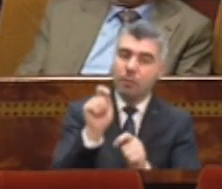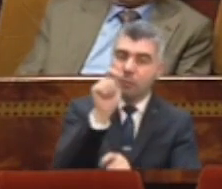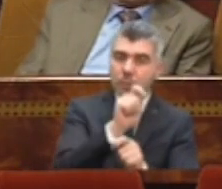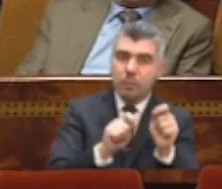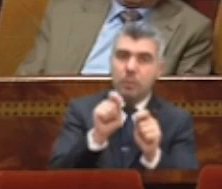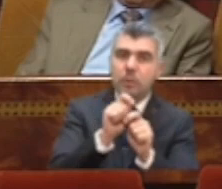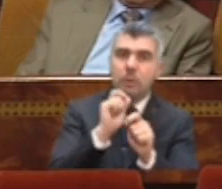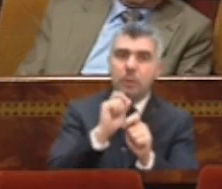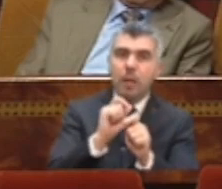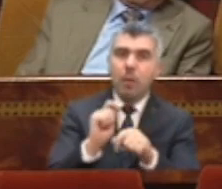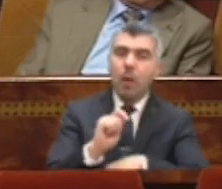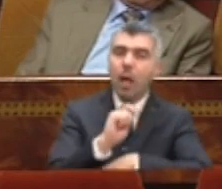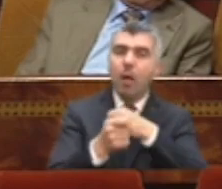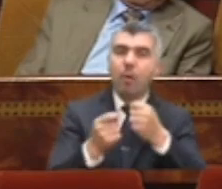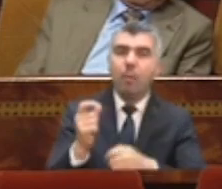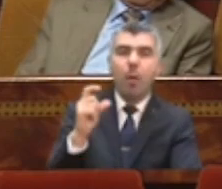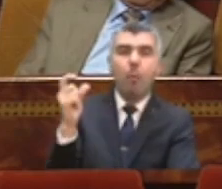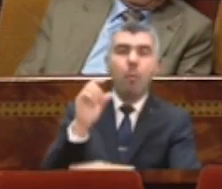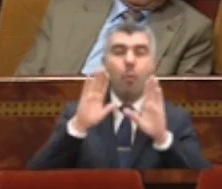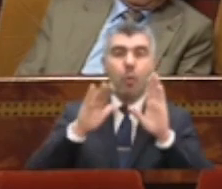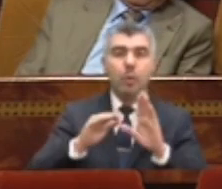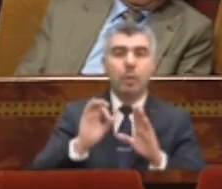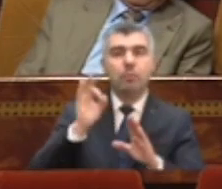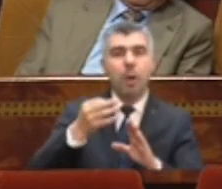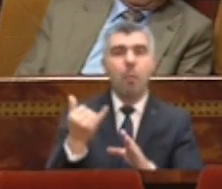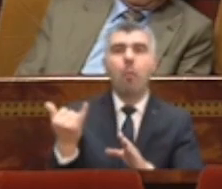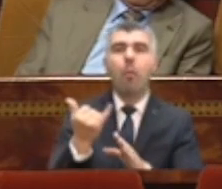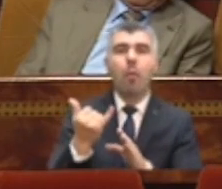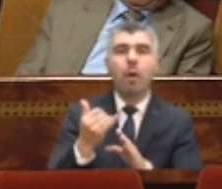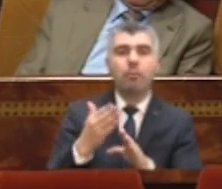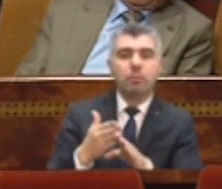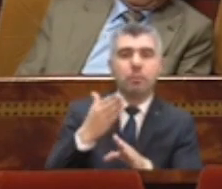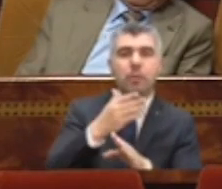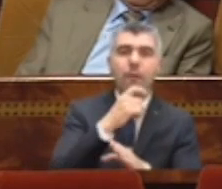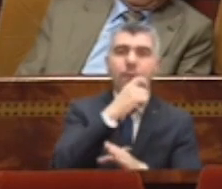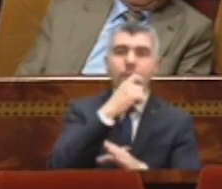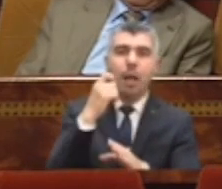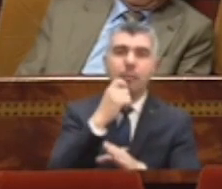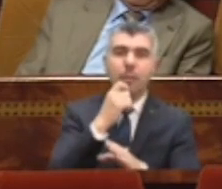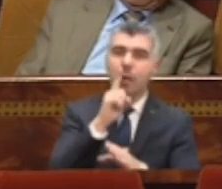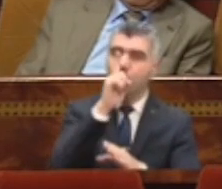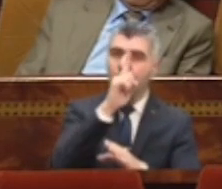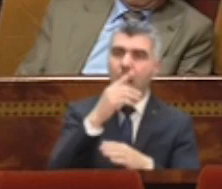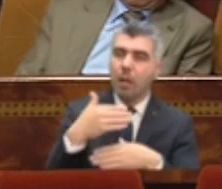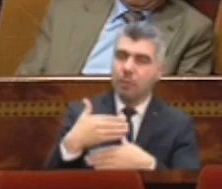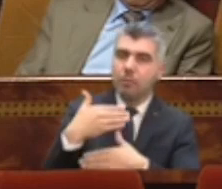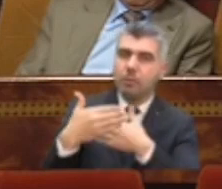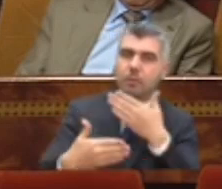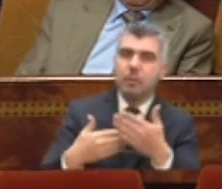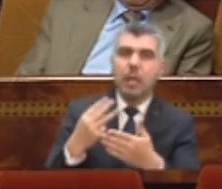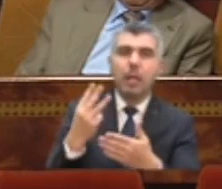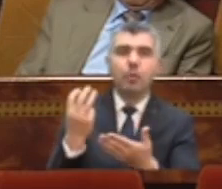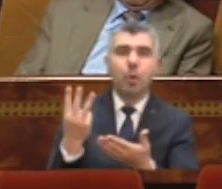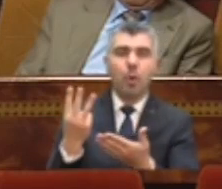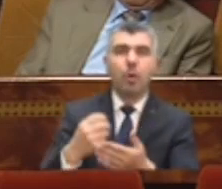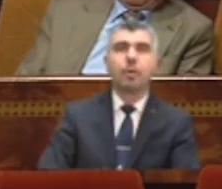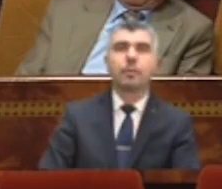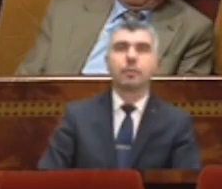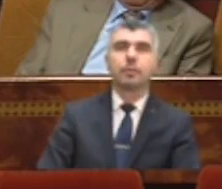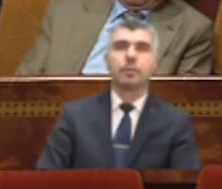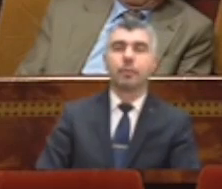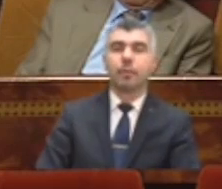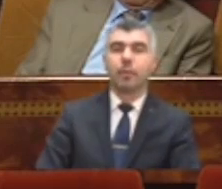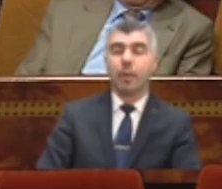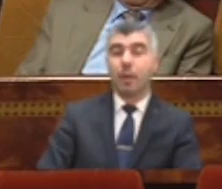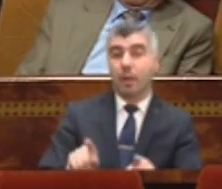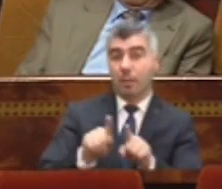بالعالم القروي لتكون جاهزة لاستقبال المصلين بحلول شهر رمضان المبارك، أي في غضون 3 أشهر. إلى جانب